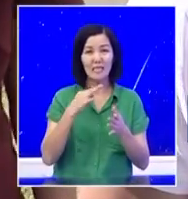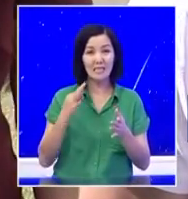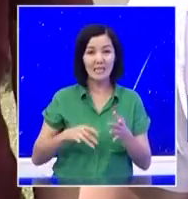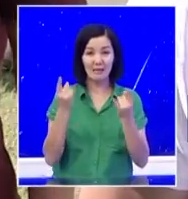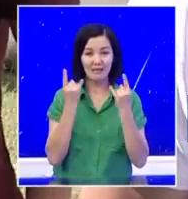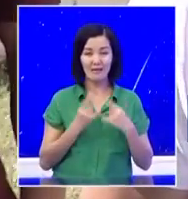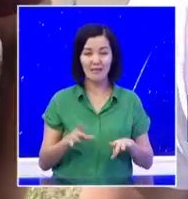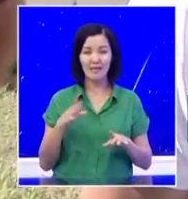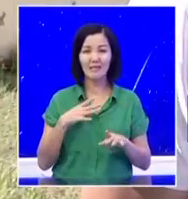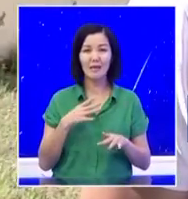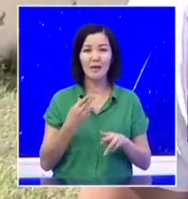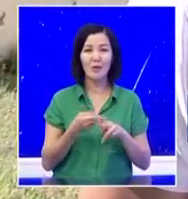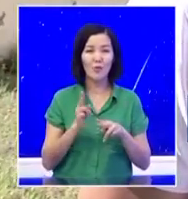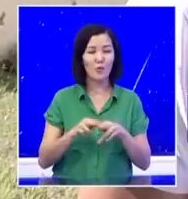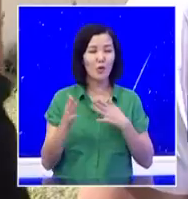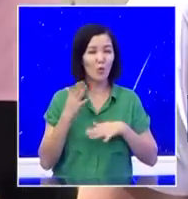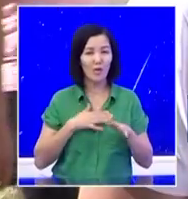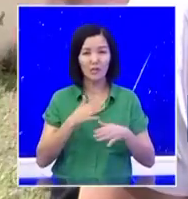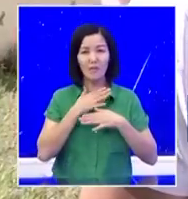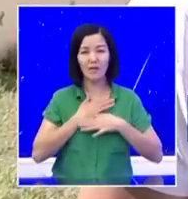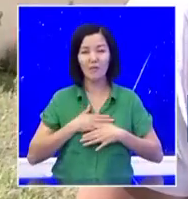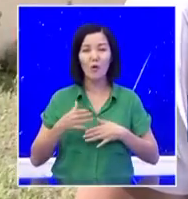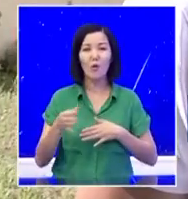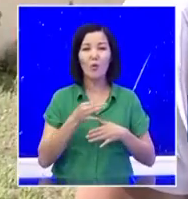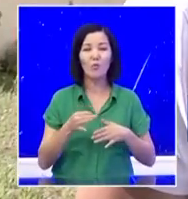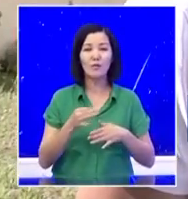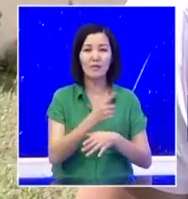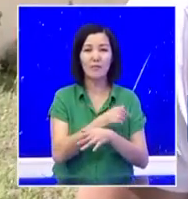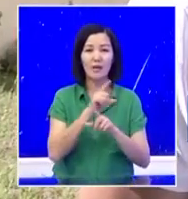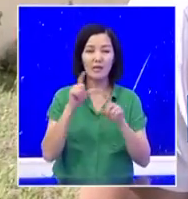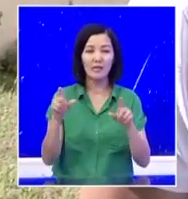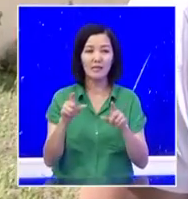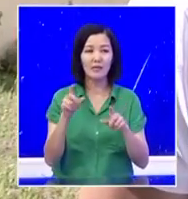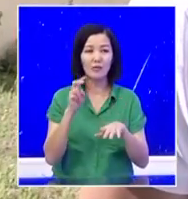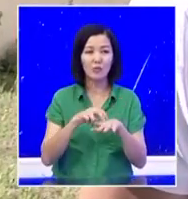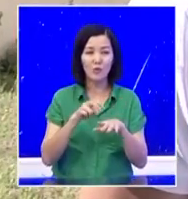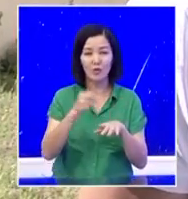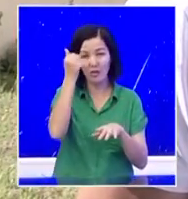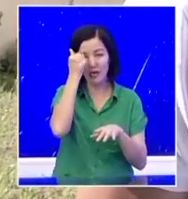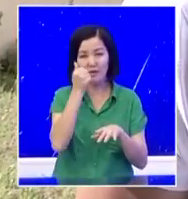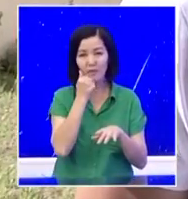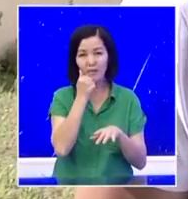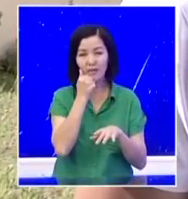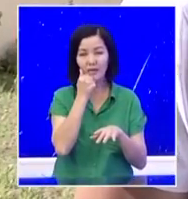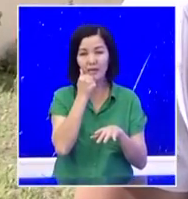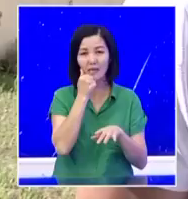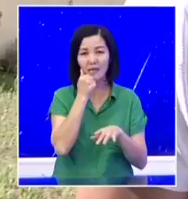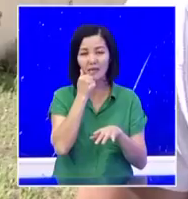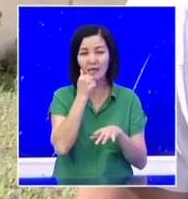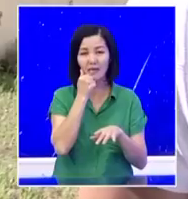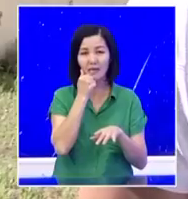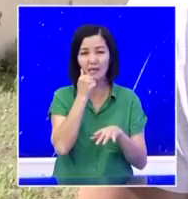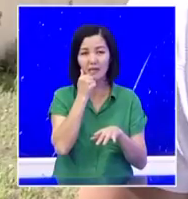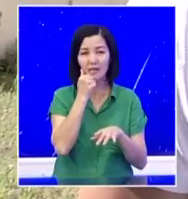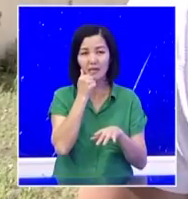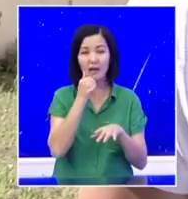шүкір. Сосын осына облыстық больницаның, роддомның докторларына көп рахмет. Бәрімізге осына көп